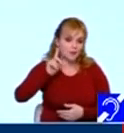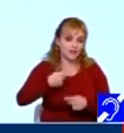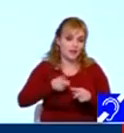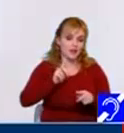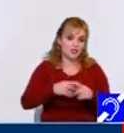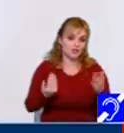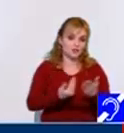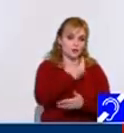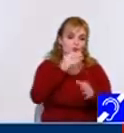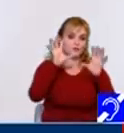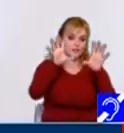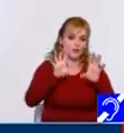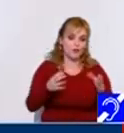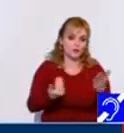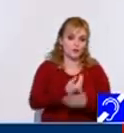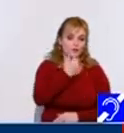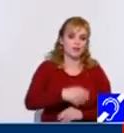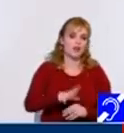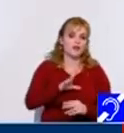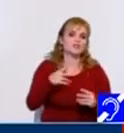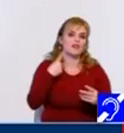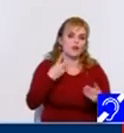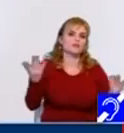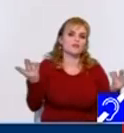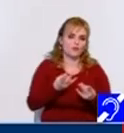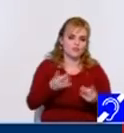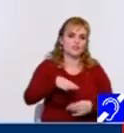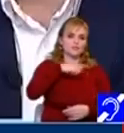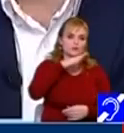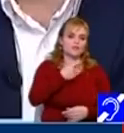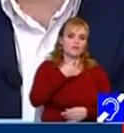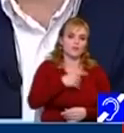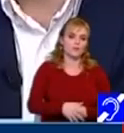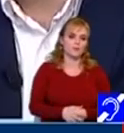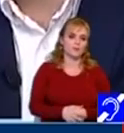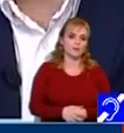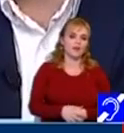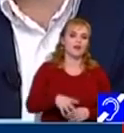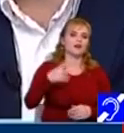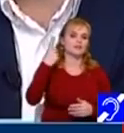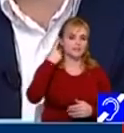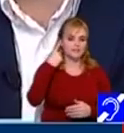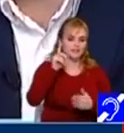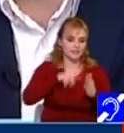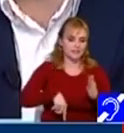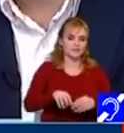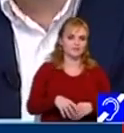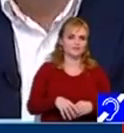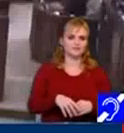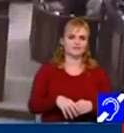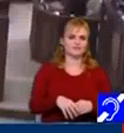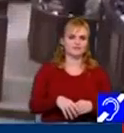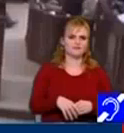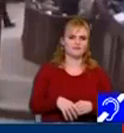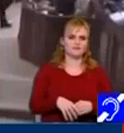dacă anterior anunțau că aveau voturile necesare pentru a trece uninominalul. Credeți-vă, din toate fracțiuni, din toate grupurile, care